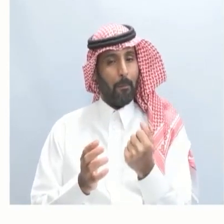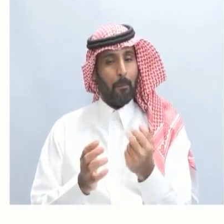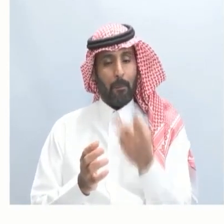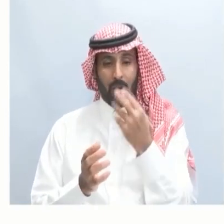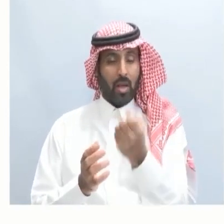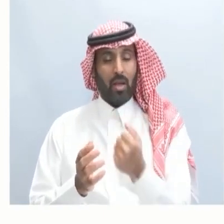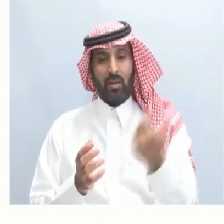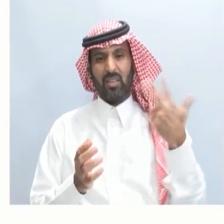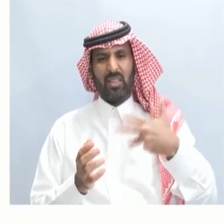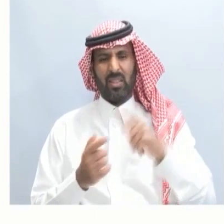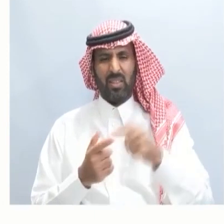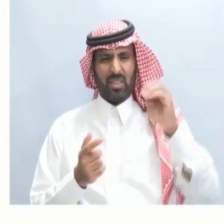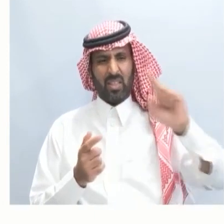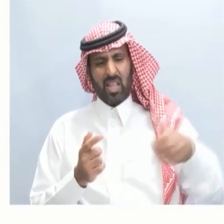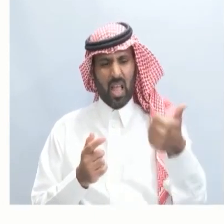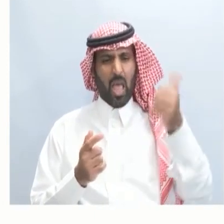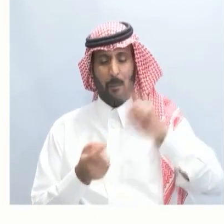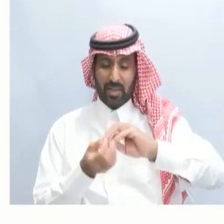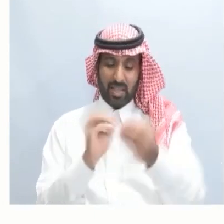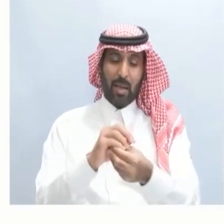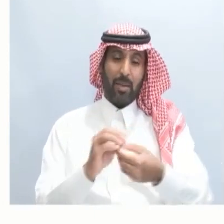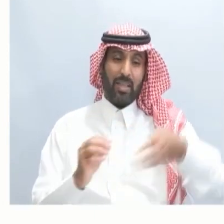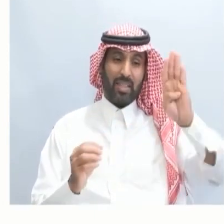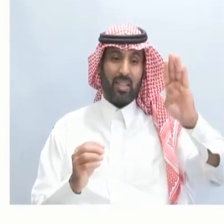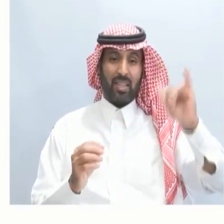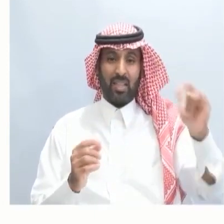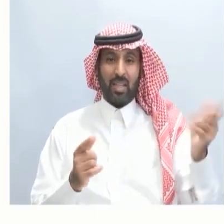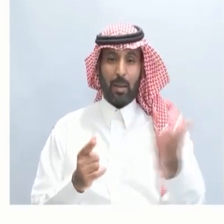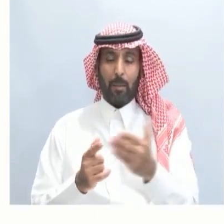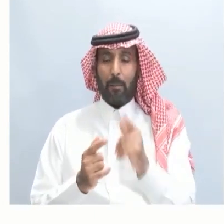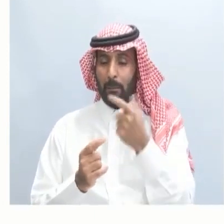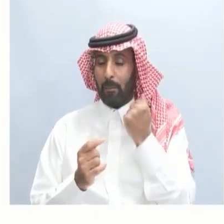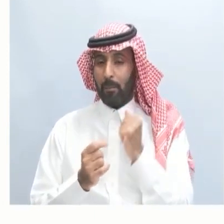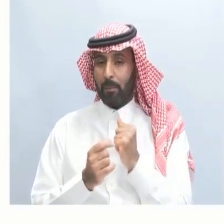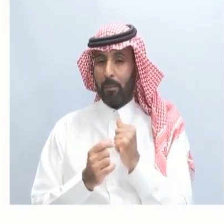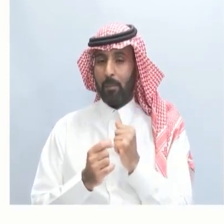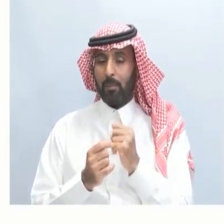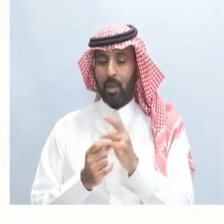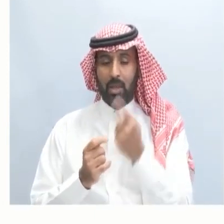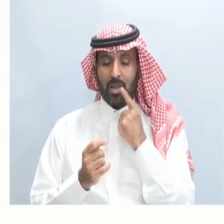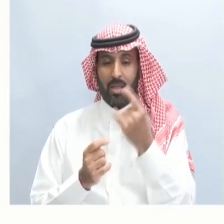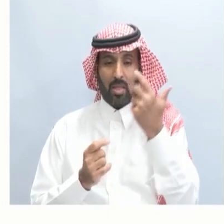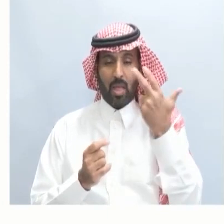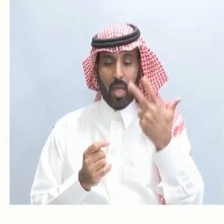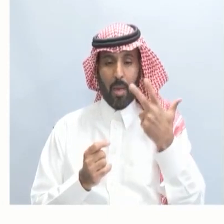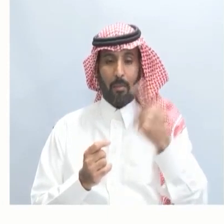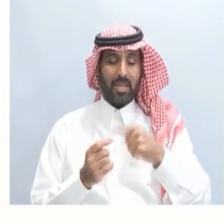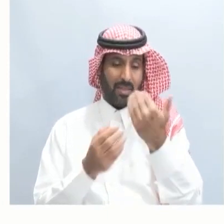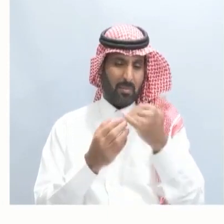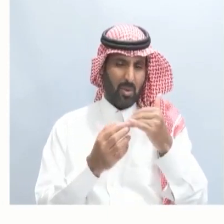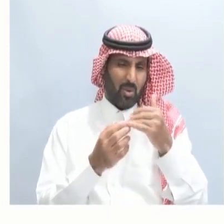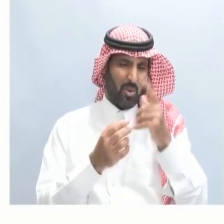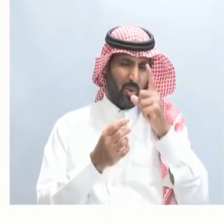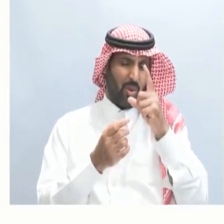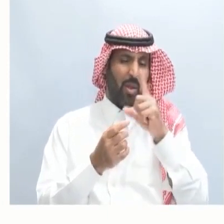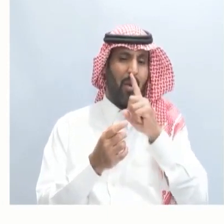تاخذها 80 غرام لذلك نحن حولناها للكيلوغرام اخذناها بوحده ماذا الكيلوغرام 8 من